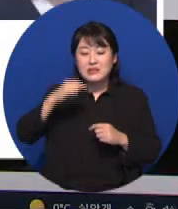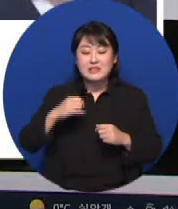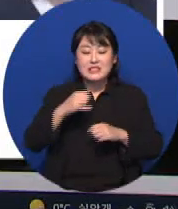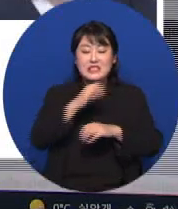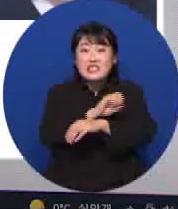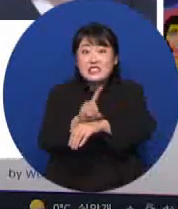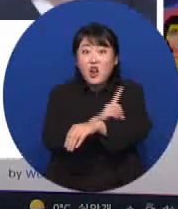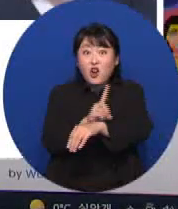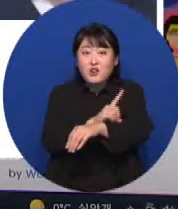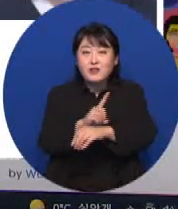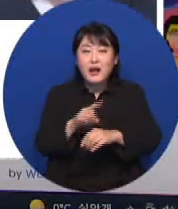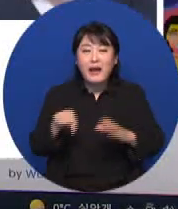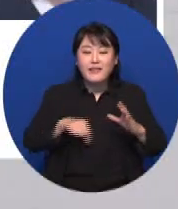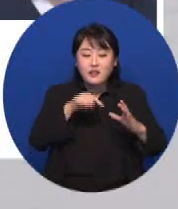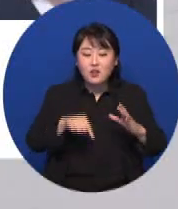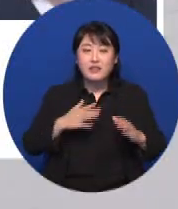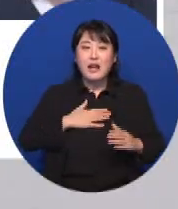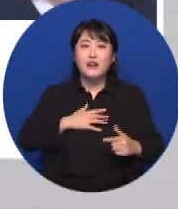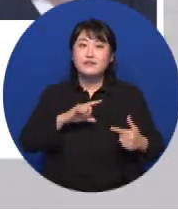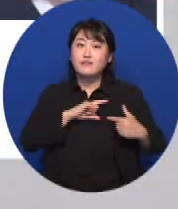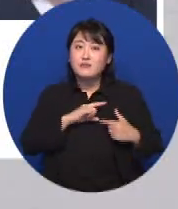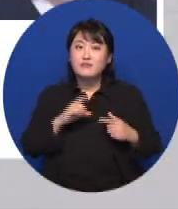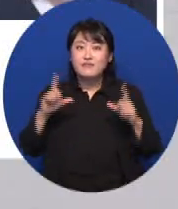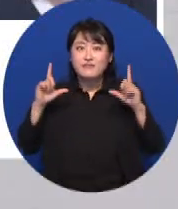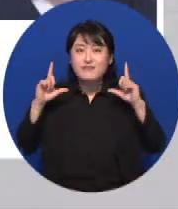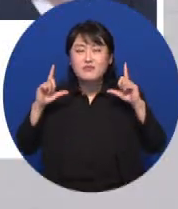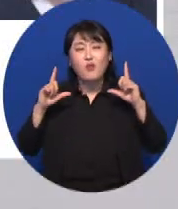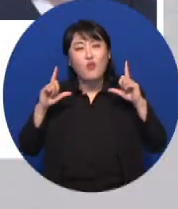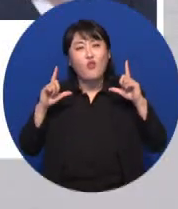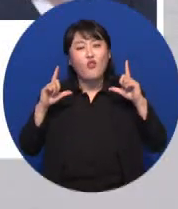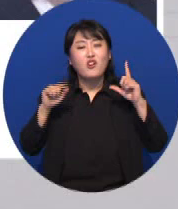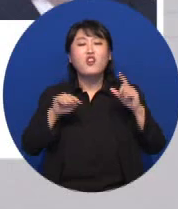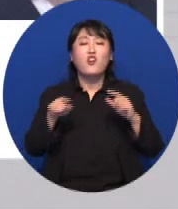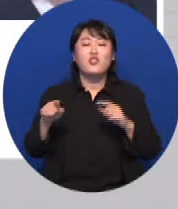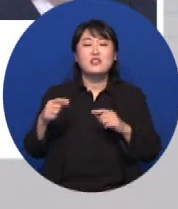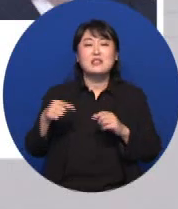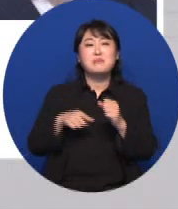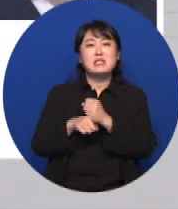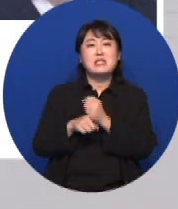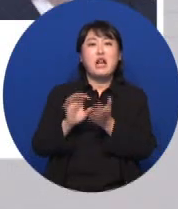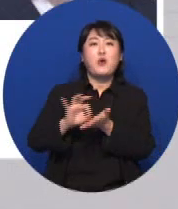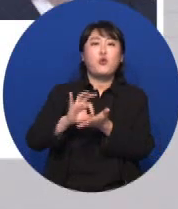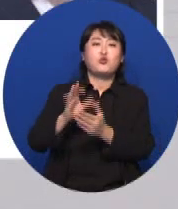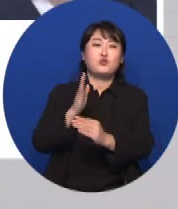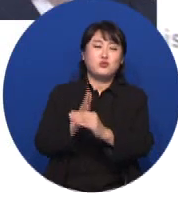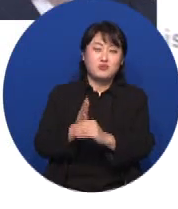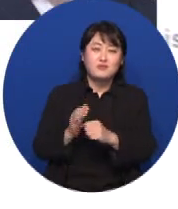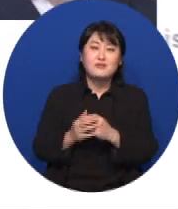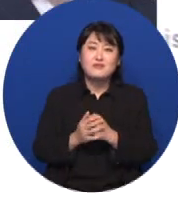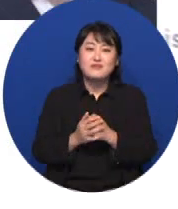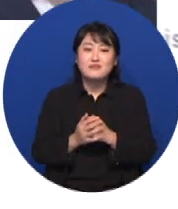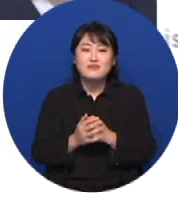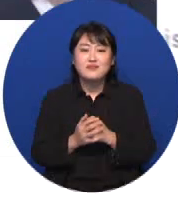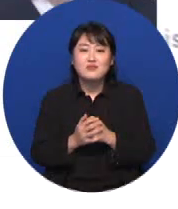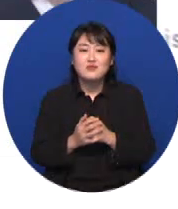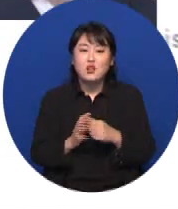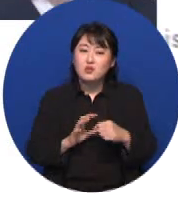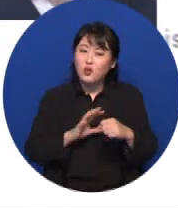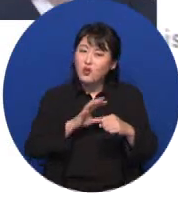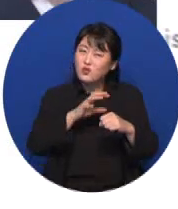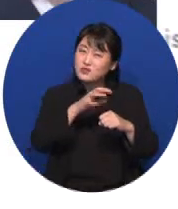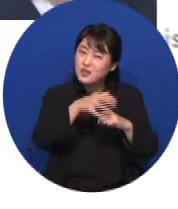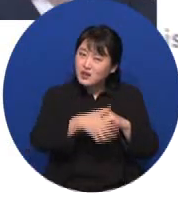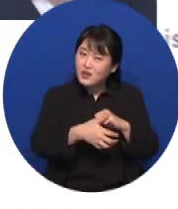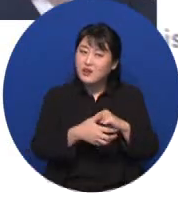어떤 신분의 증명 뭔가 과식 뭐 이런 어떤 의미로 이제 막 사용 되다 보니까 전세계적으로